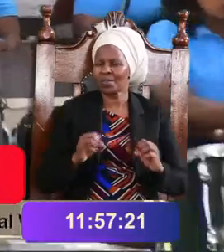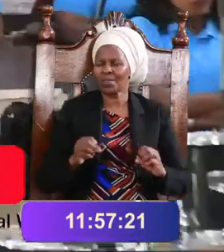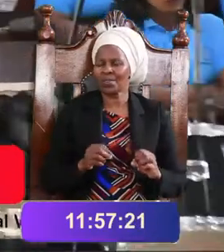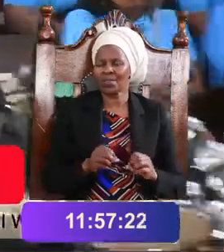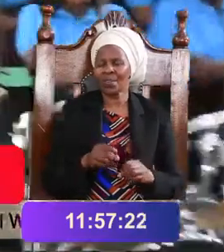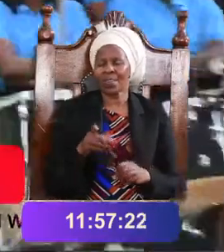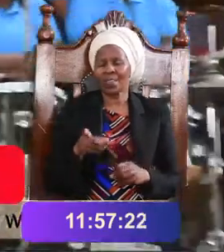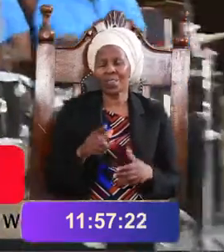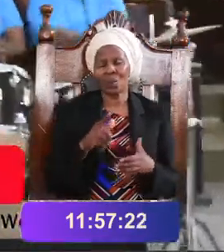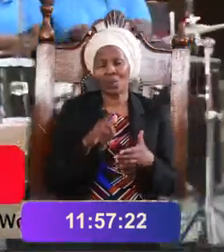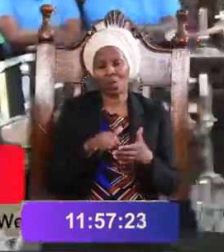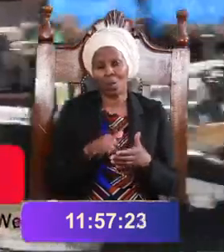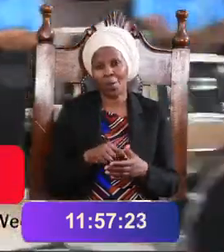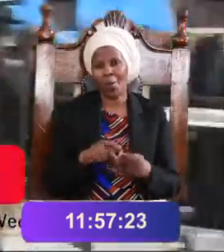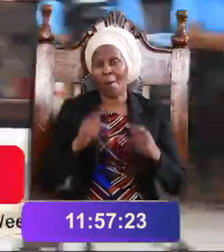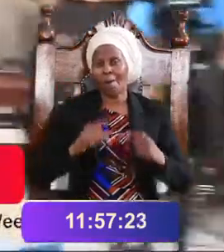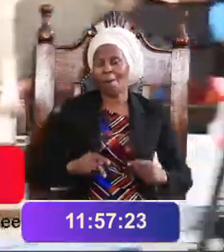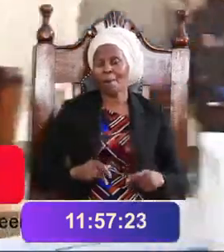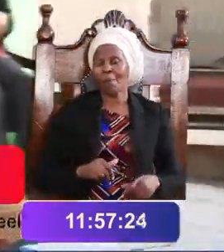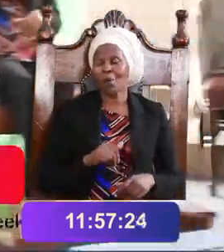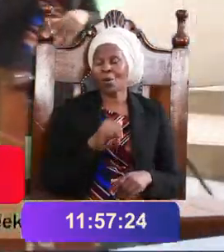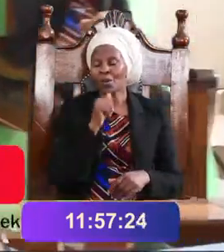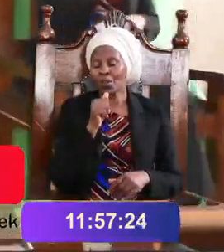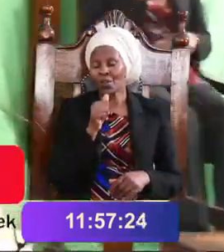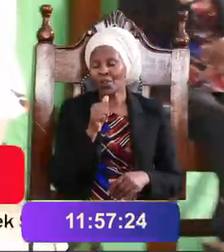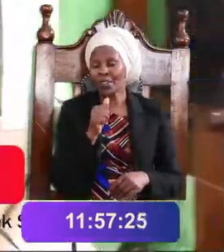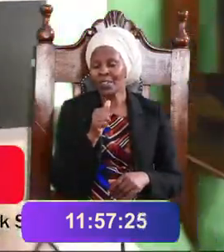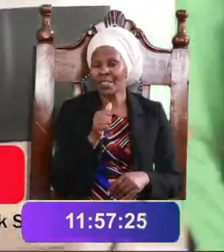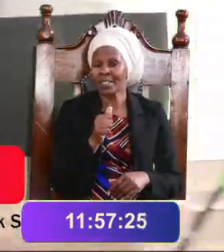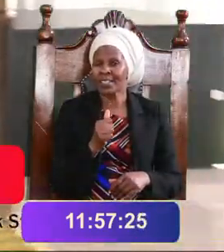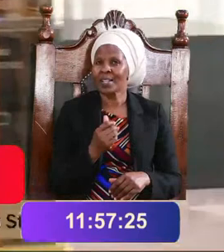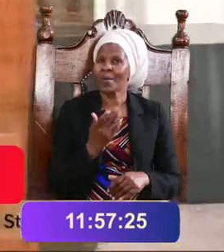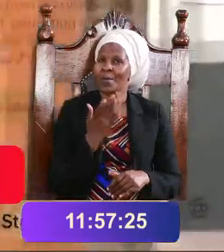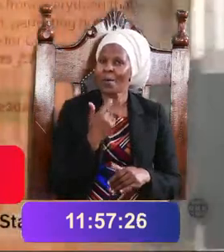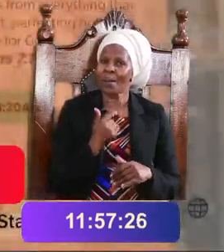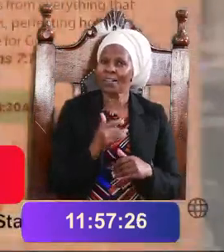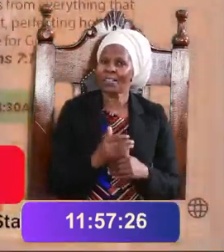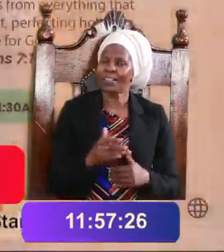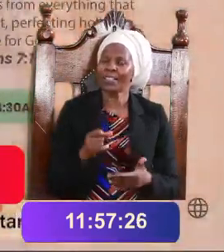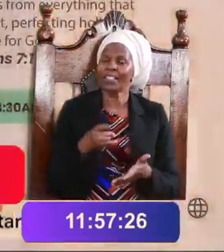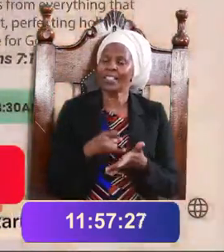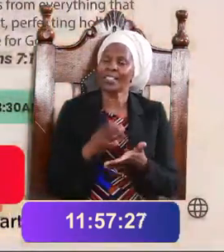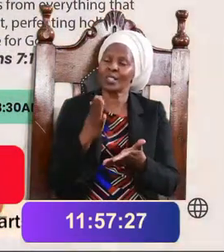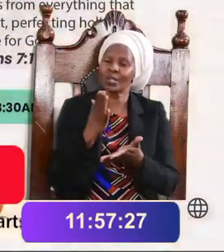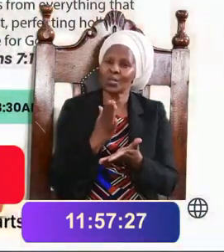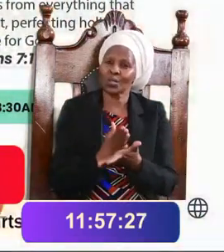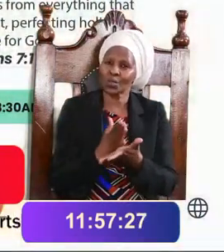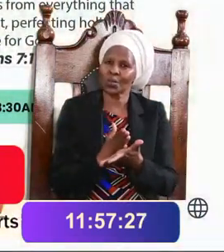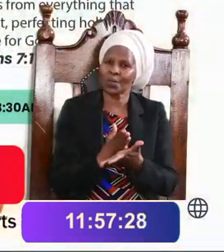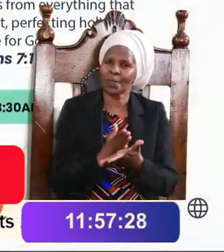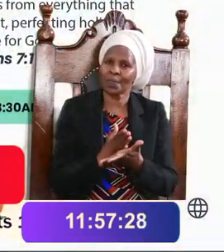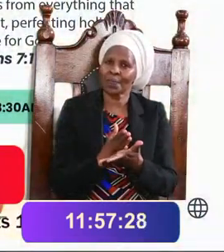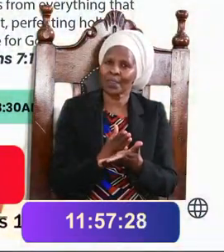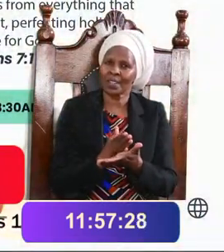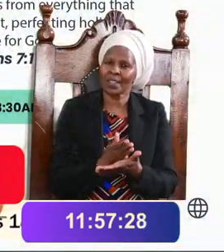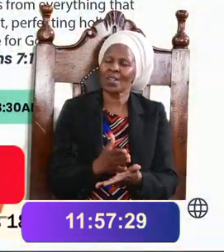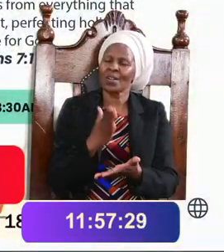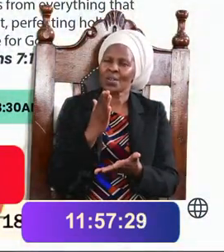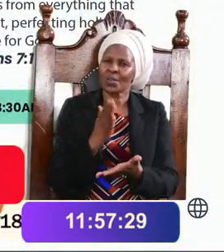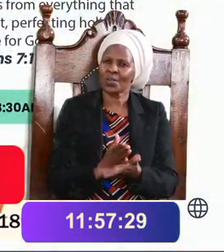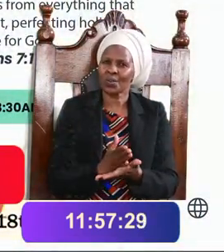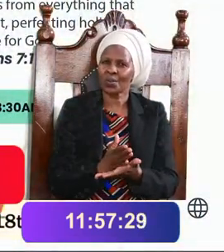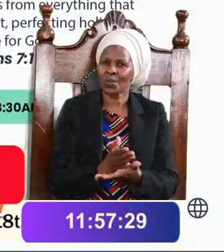people don't. Wataipinga kabisa. Na ni ukweli. Kwa hivyo ukweli hauna wafuasi